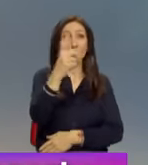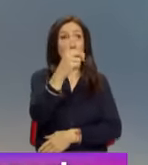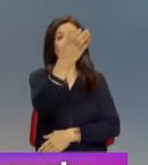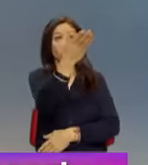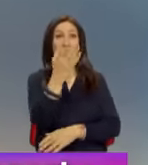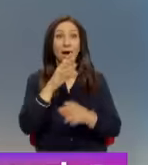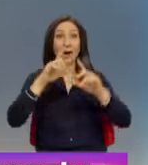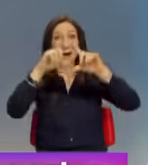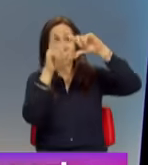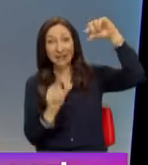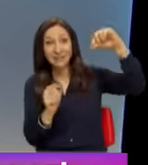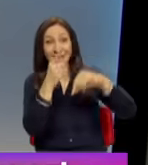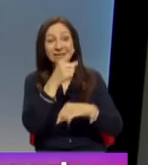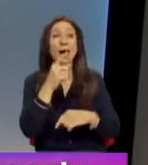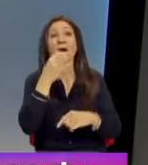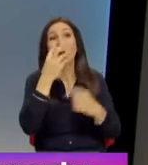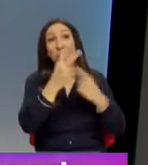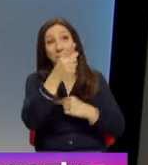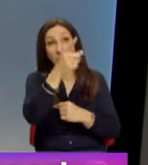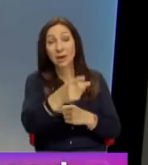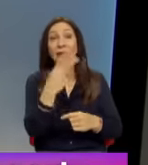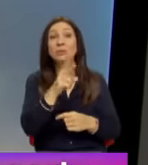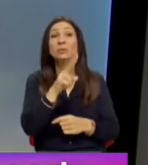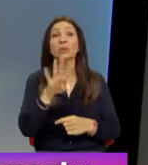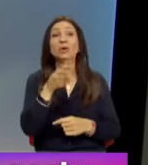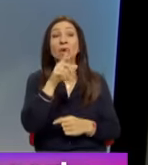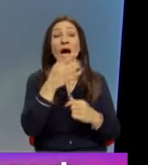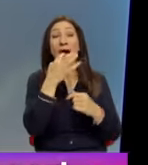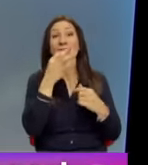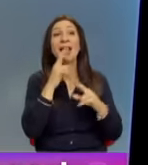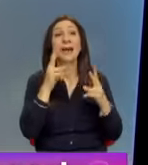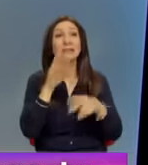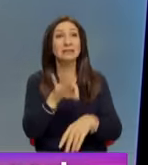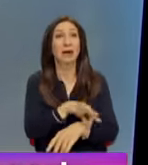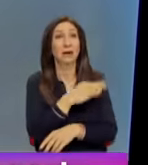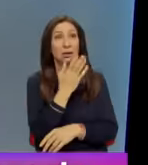2019'un haritasıydı. Bakalım mı 2024'de Ankara'nın rengine?